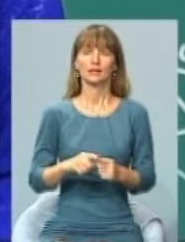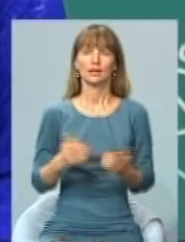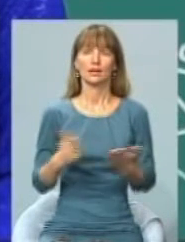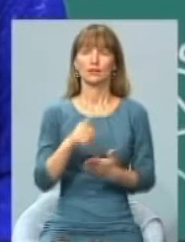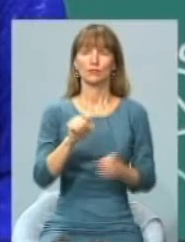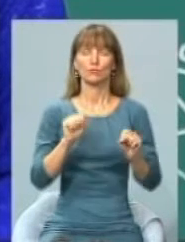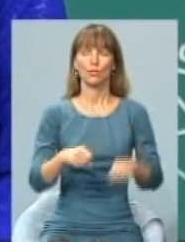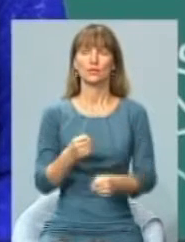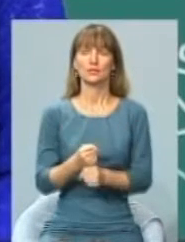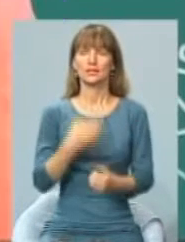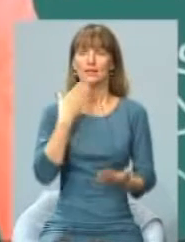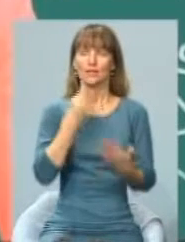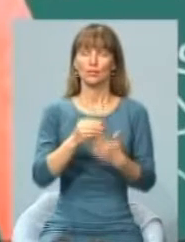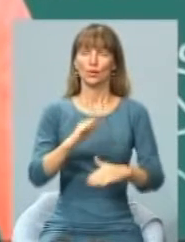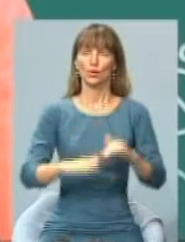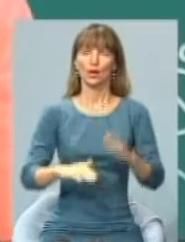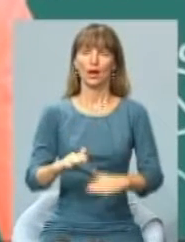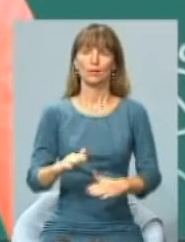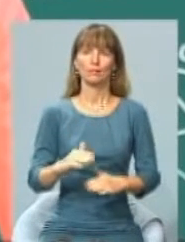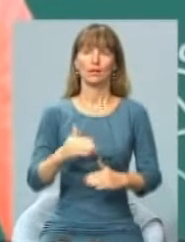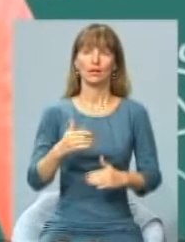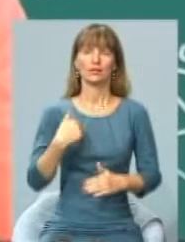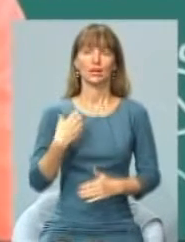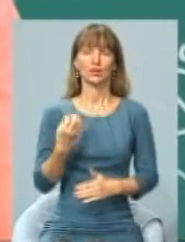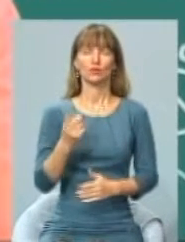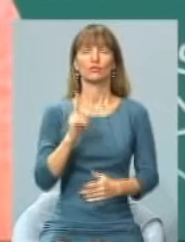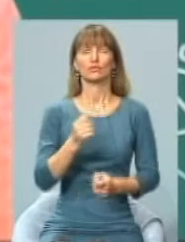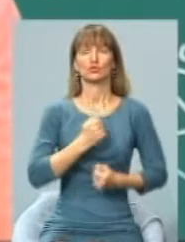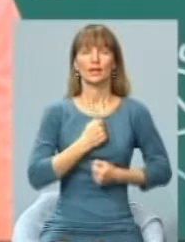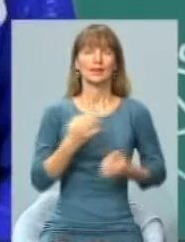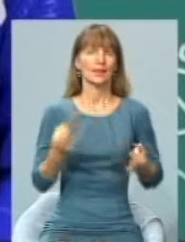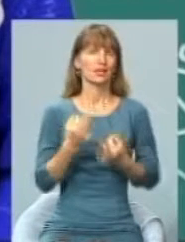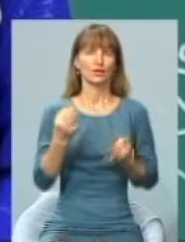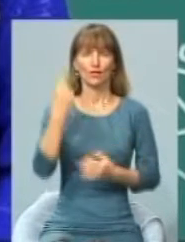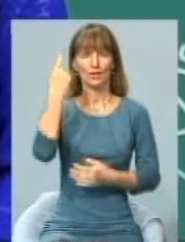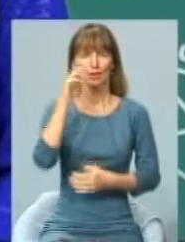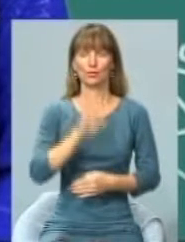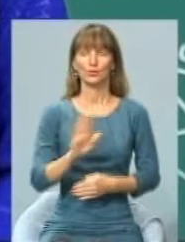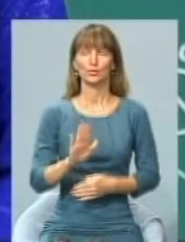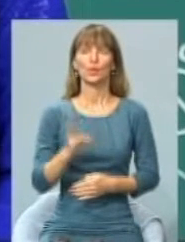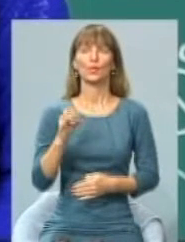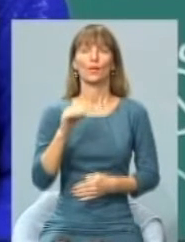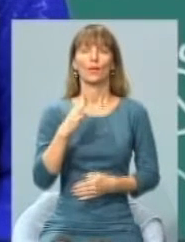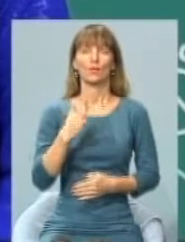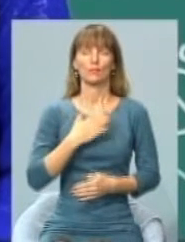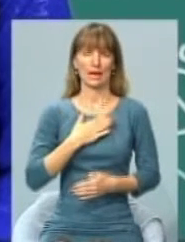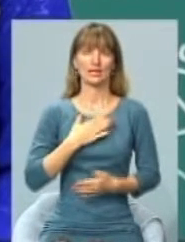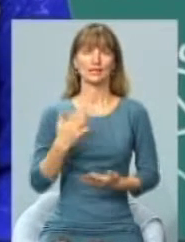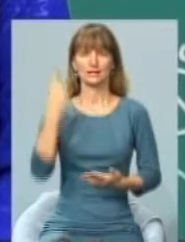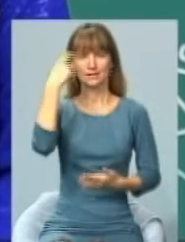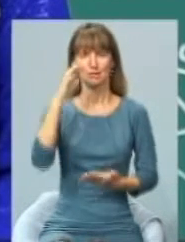могут сделать своими руками. Я еще, к сожалению, ничего не изобрела. Мои изобретения – это